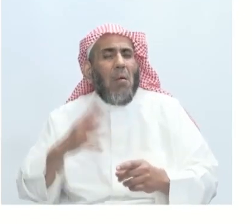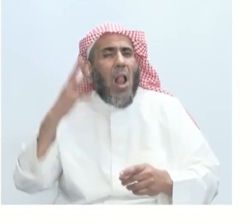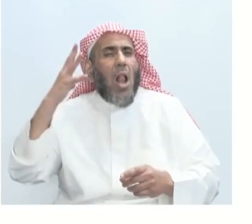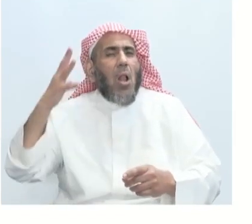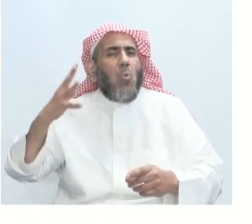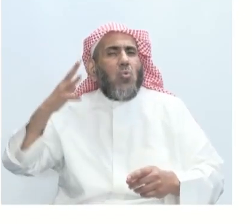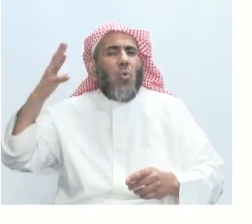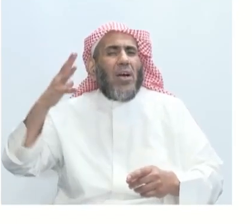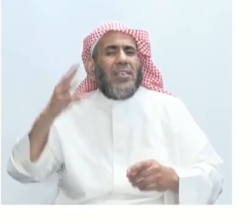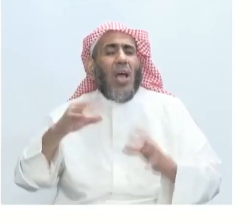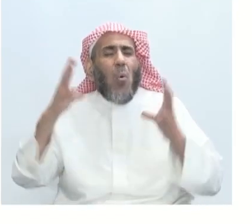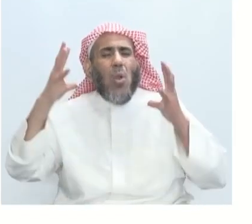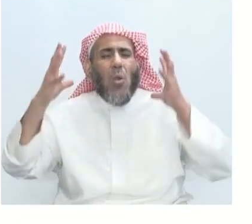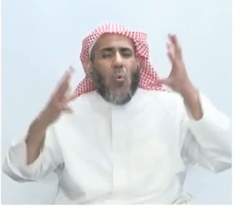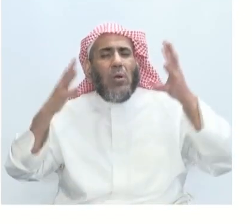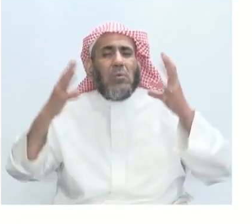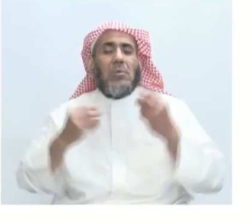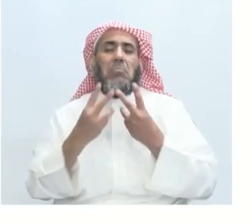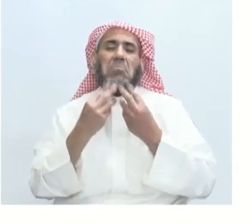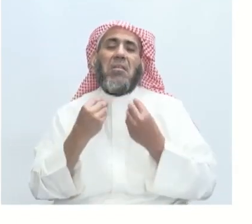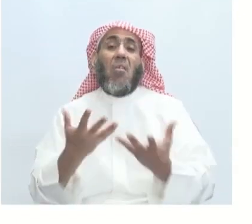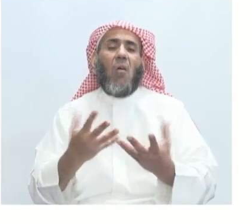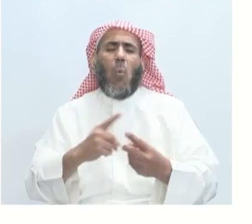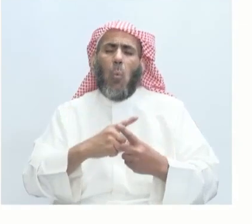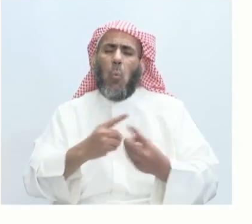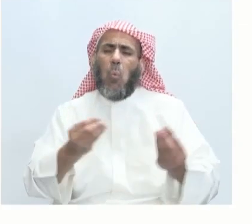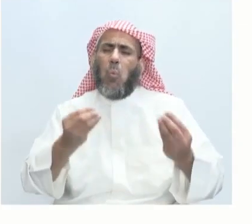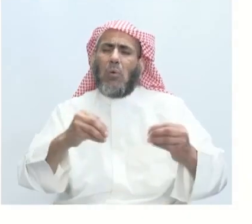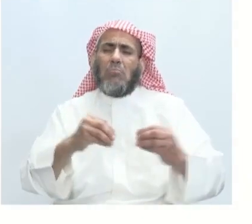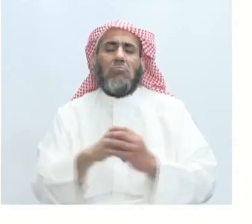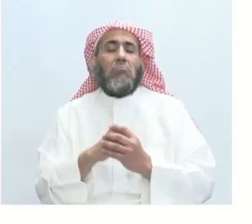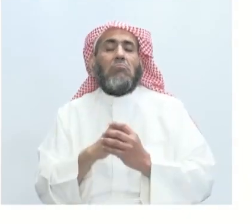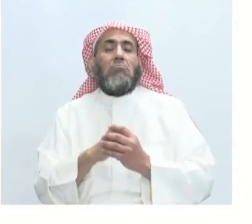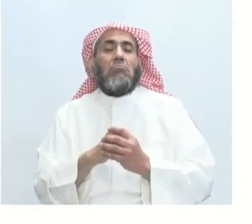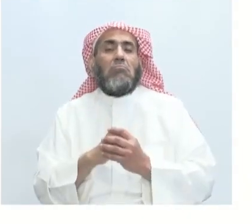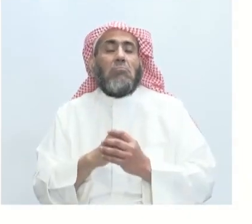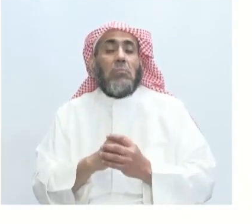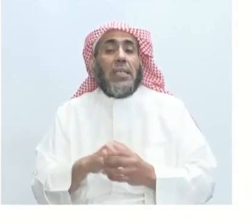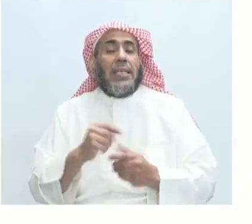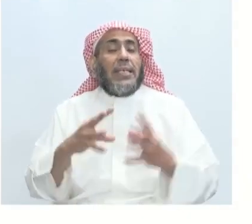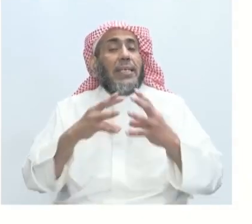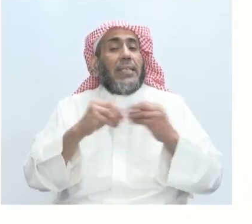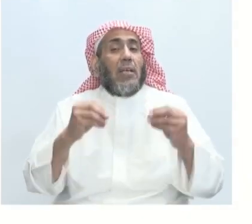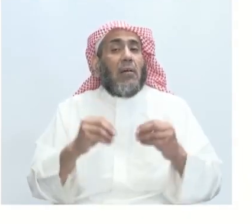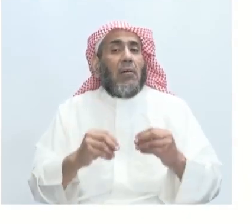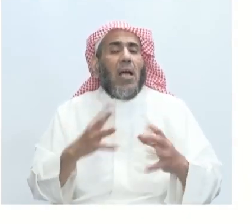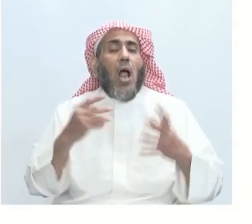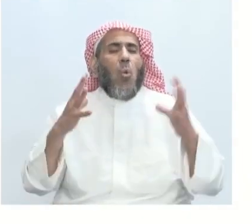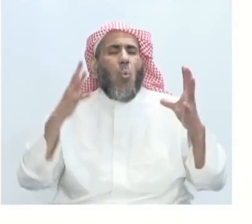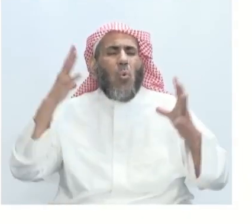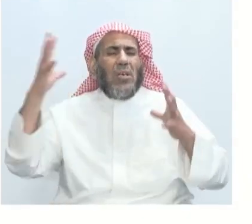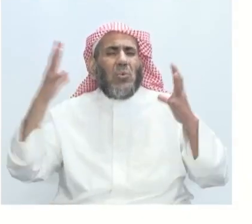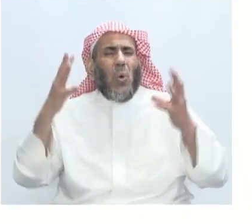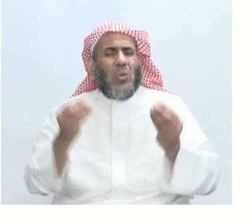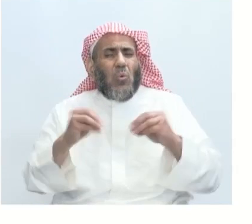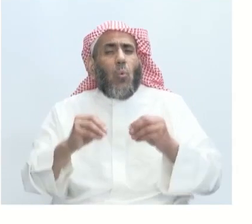الوسواس القهري او الموسوس بالنظافه كما نطلق عليها تعريف الوسواس القهري